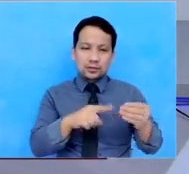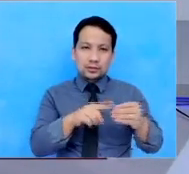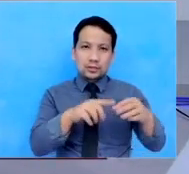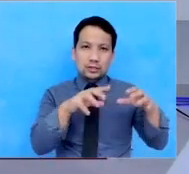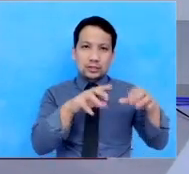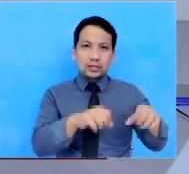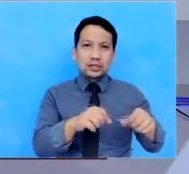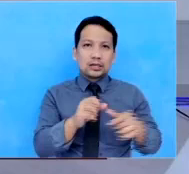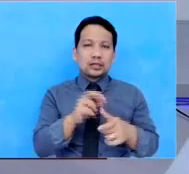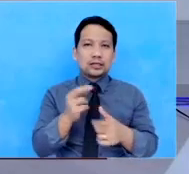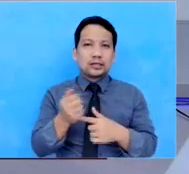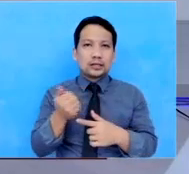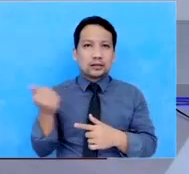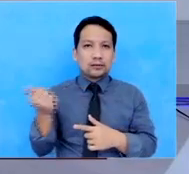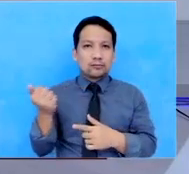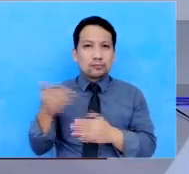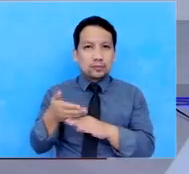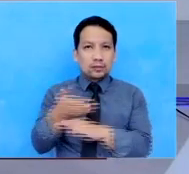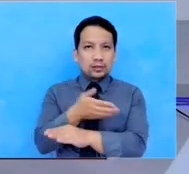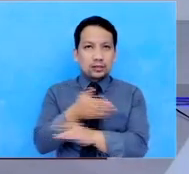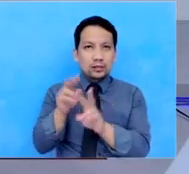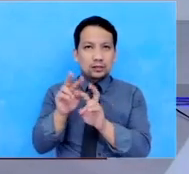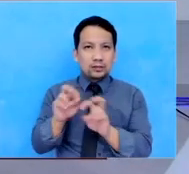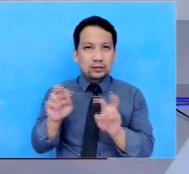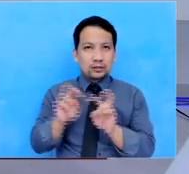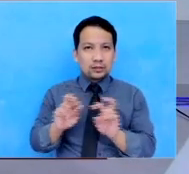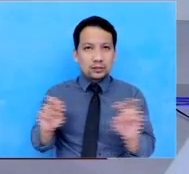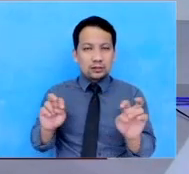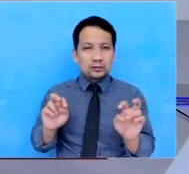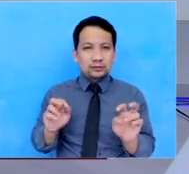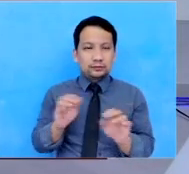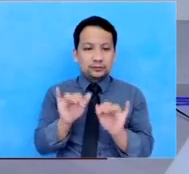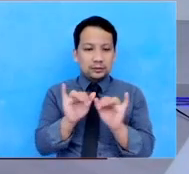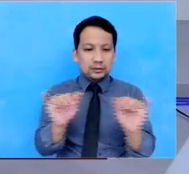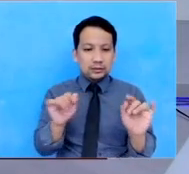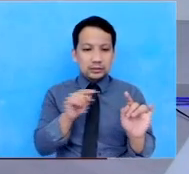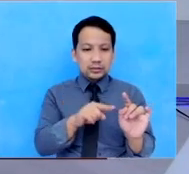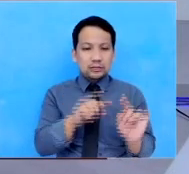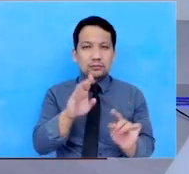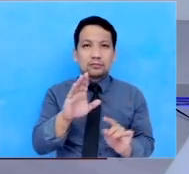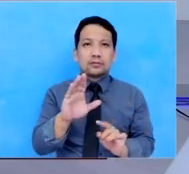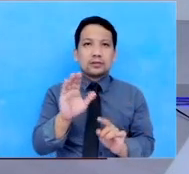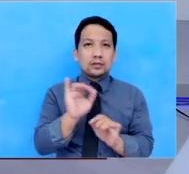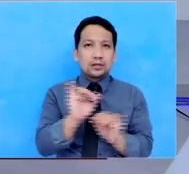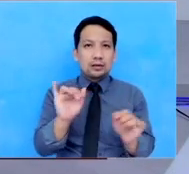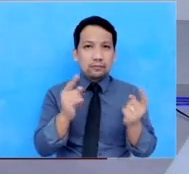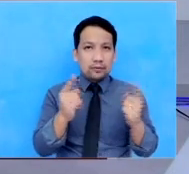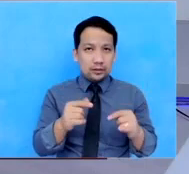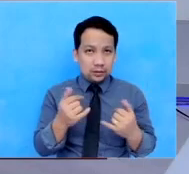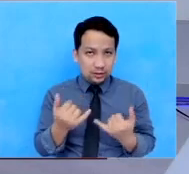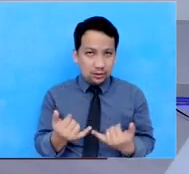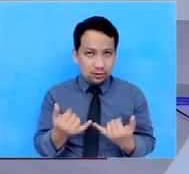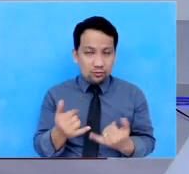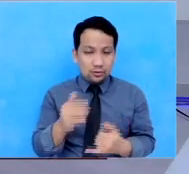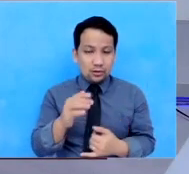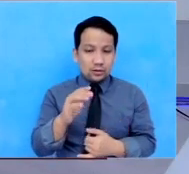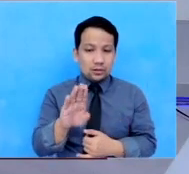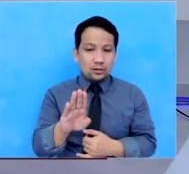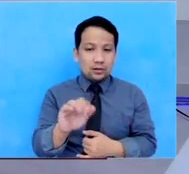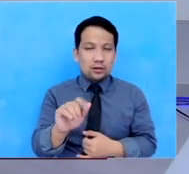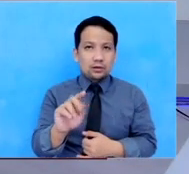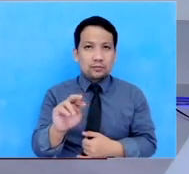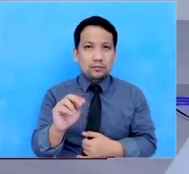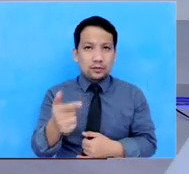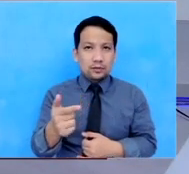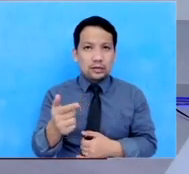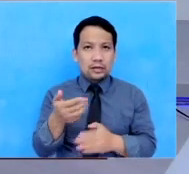ang preliminary investigation sa kaso po ng mga gaya ni Bantag. At nandiyan na po tayo ngayon sa preliminary